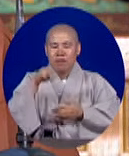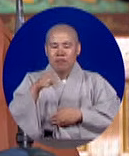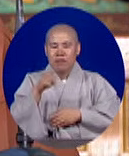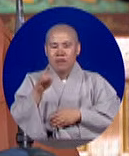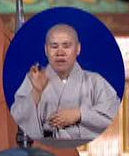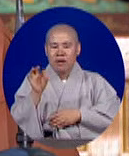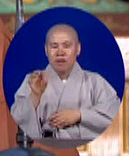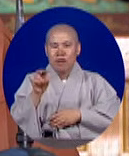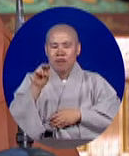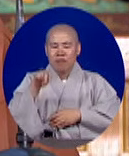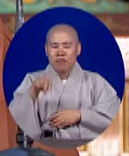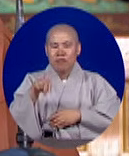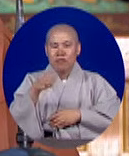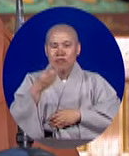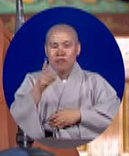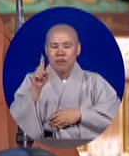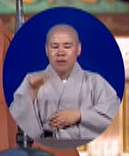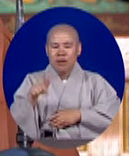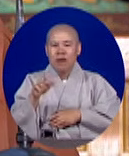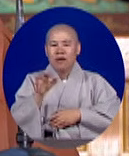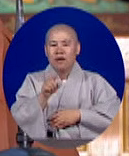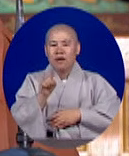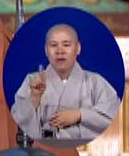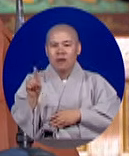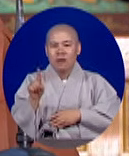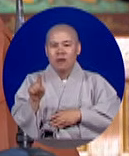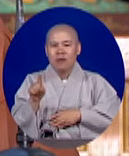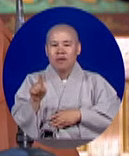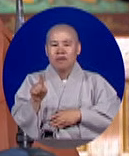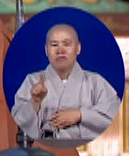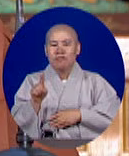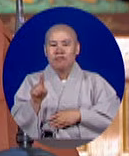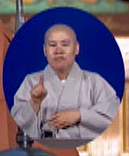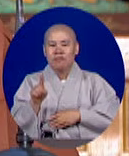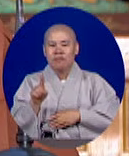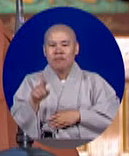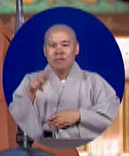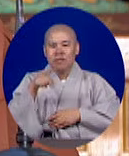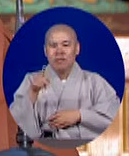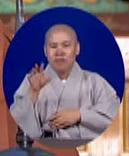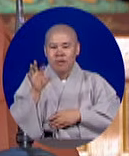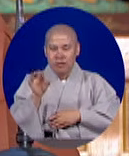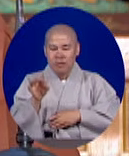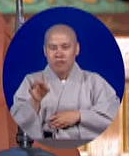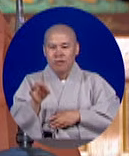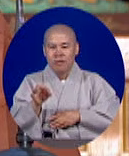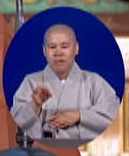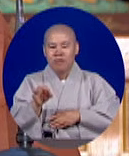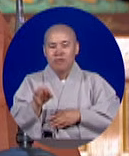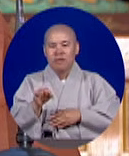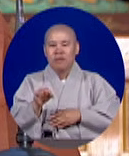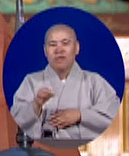무상, 무락, 무아, 마지막 뭐죠? 무정. 이게